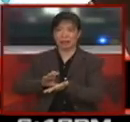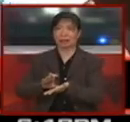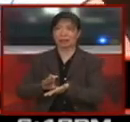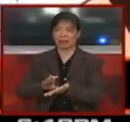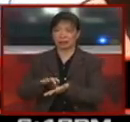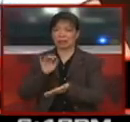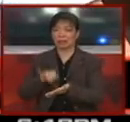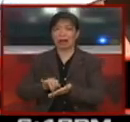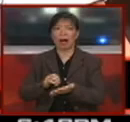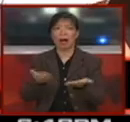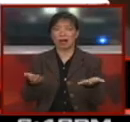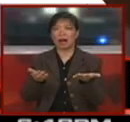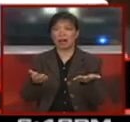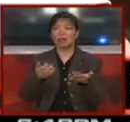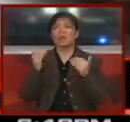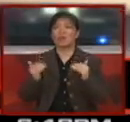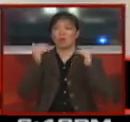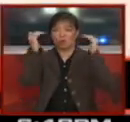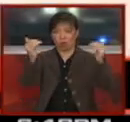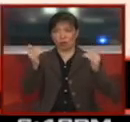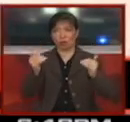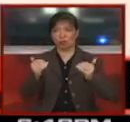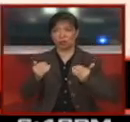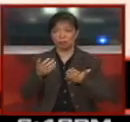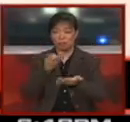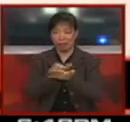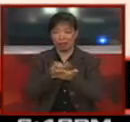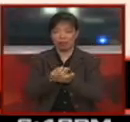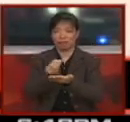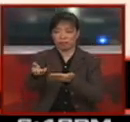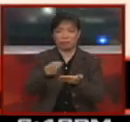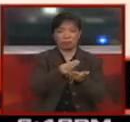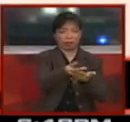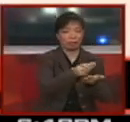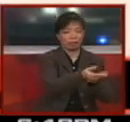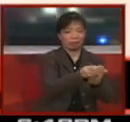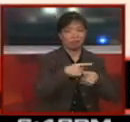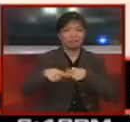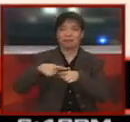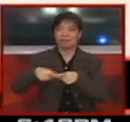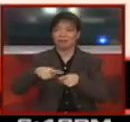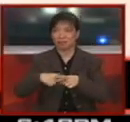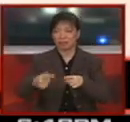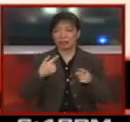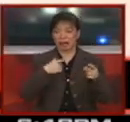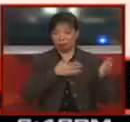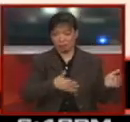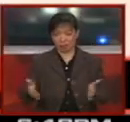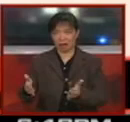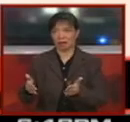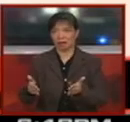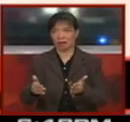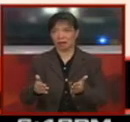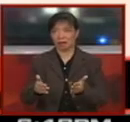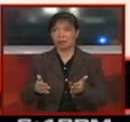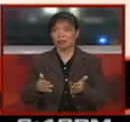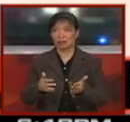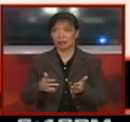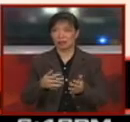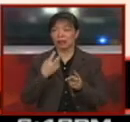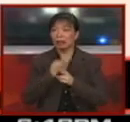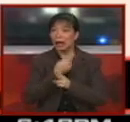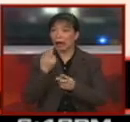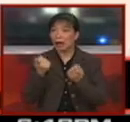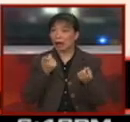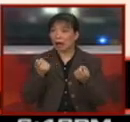ang gastos nila sa promotions. Meron talagang planong ginawa ang Maynilad na inaprubuhan naman ng